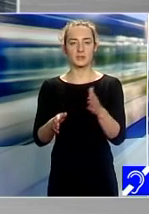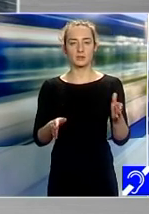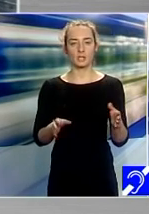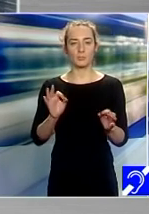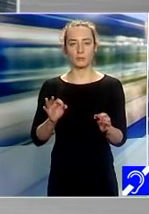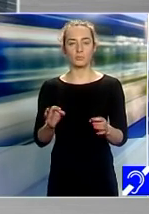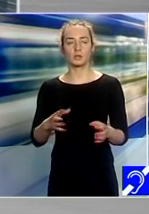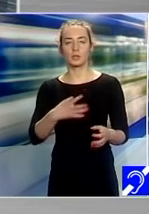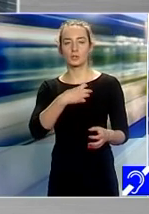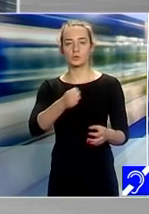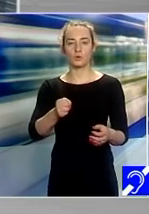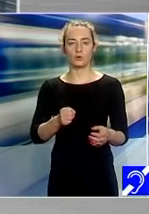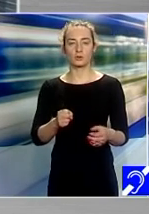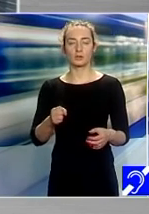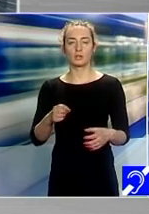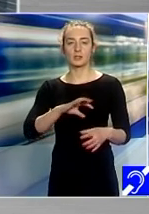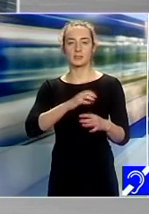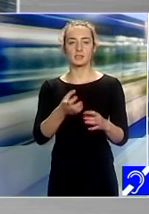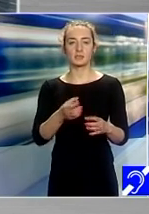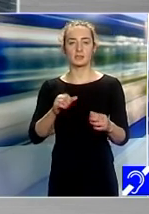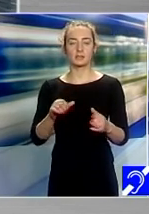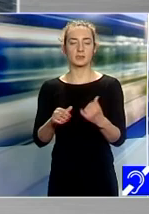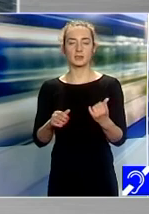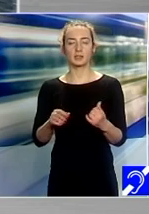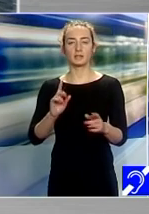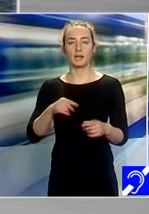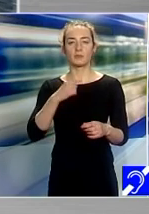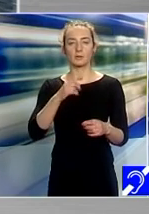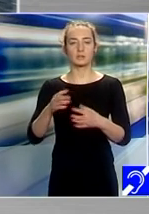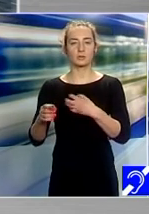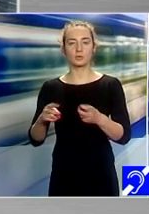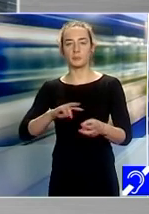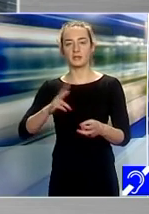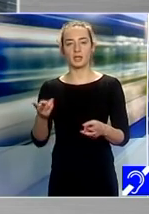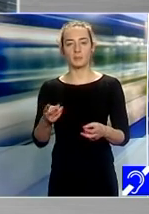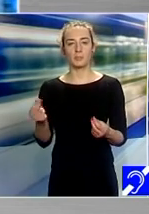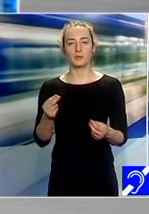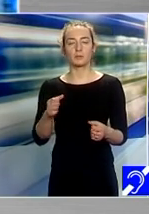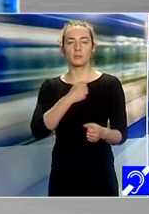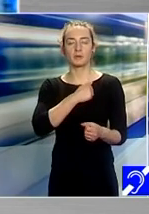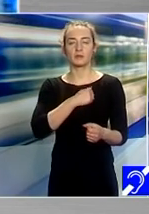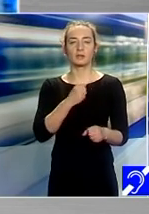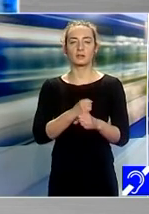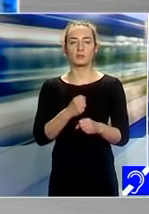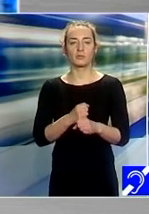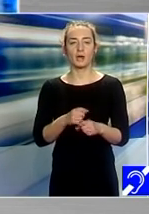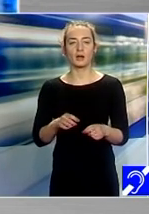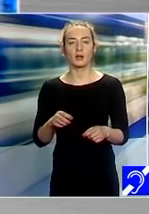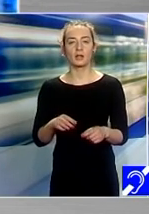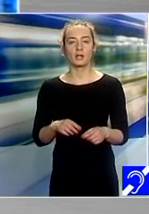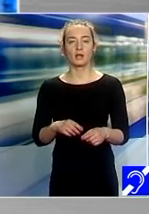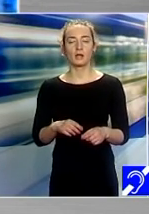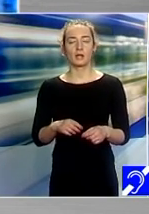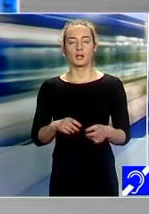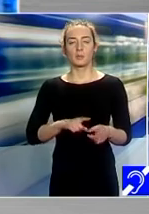Bun, îmi scoți sânul stâng, mi-l reconstruiești, dar eu vreau să mi-l scoți și pe dreptul. Mi-e frică să nu fac peste un an la dreptul. Programul nu-mi dă voie